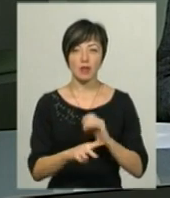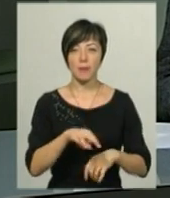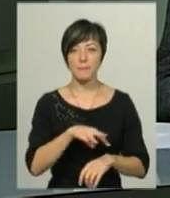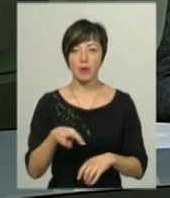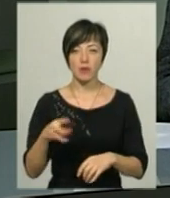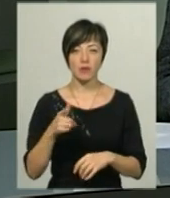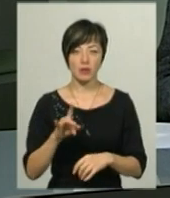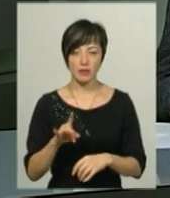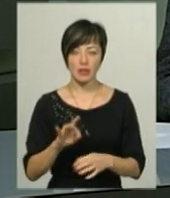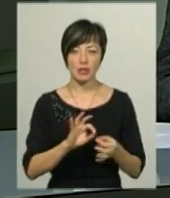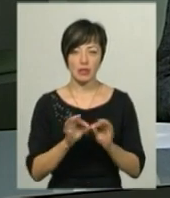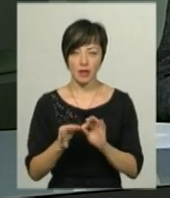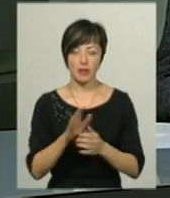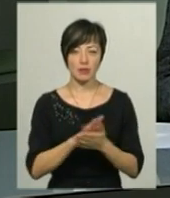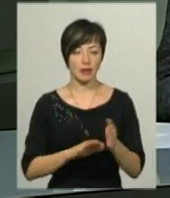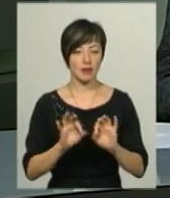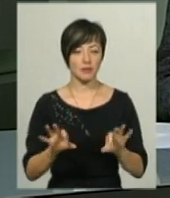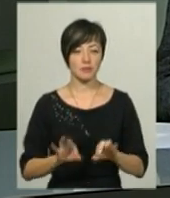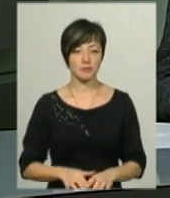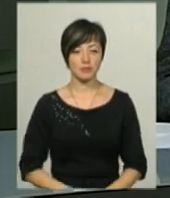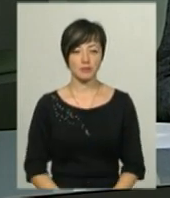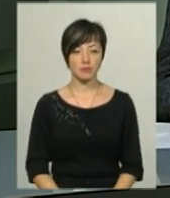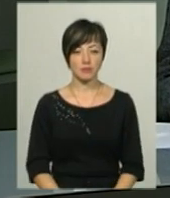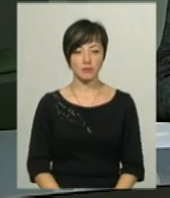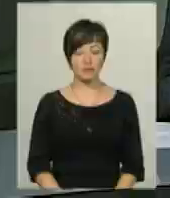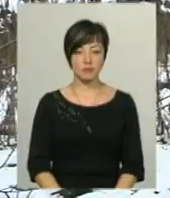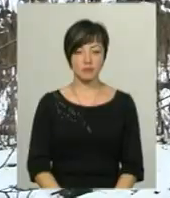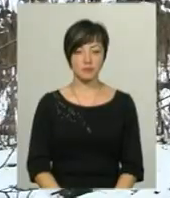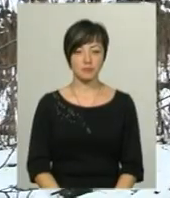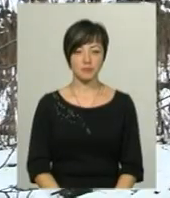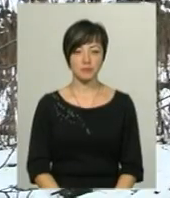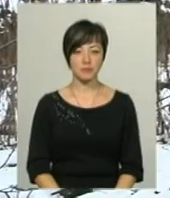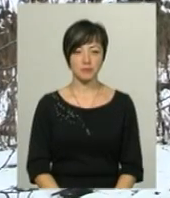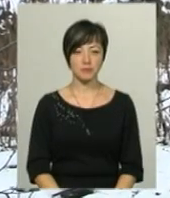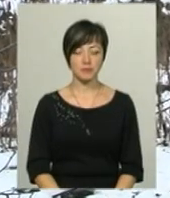мільйонів гривень. Деталі у сюжеті Вікторії Зелінської.